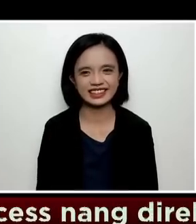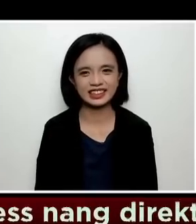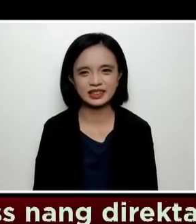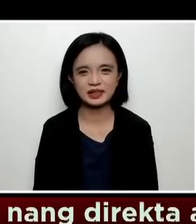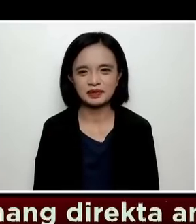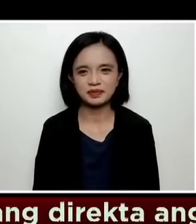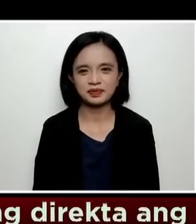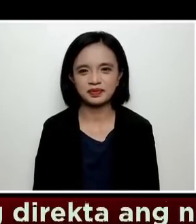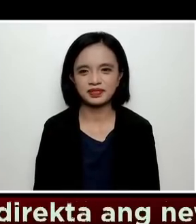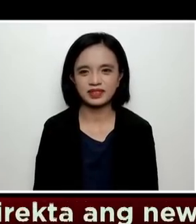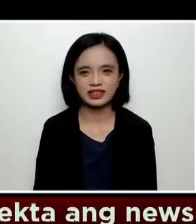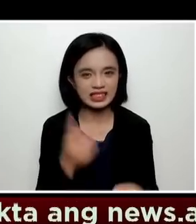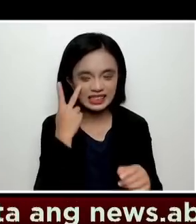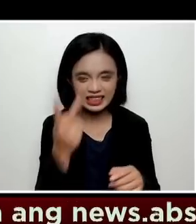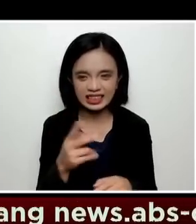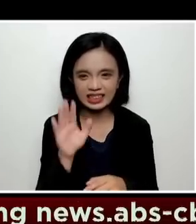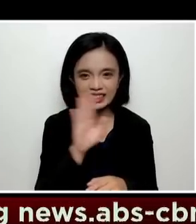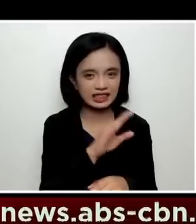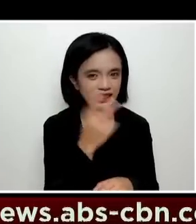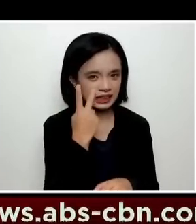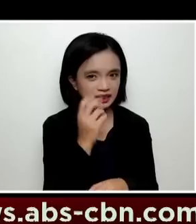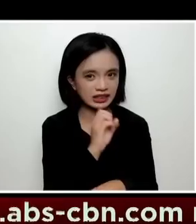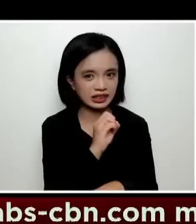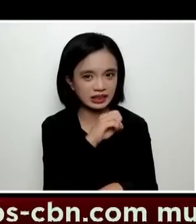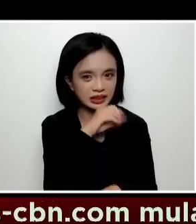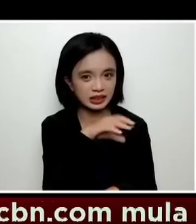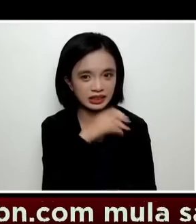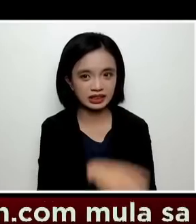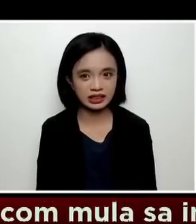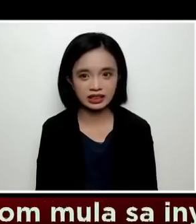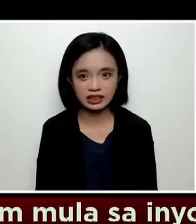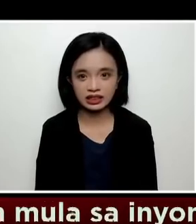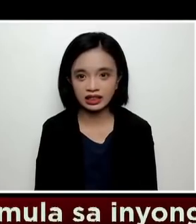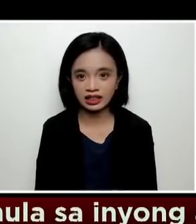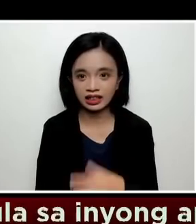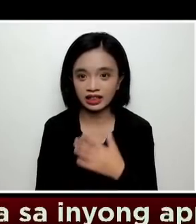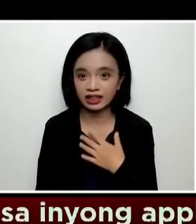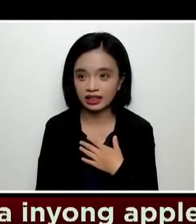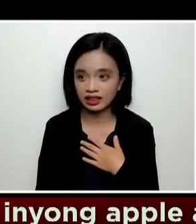Look, it's you, Grandma, look.